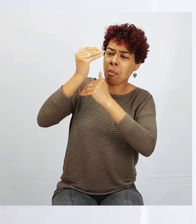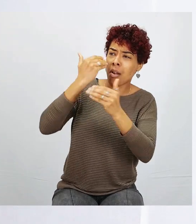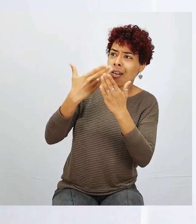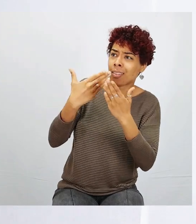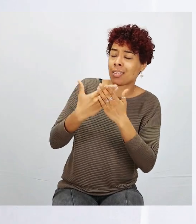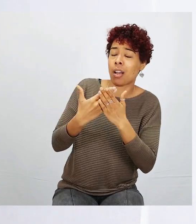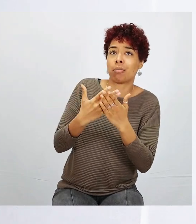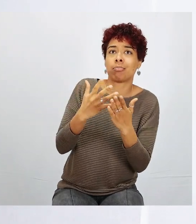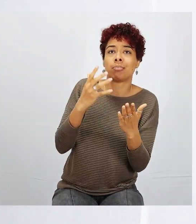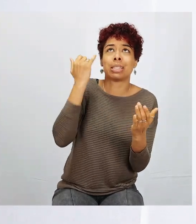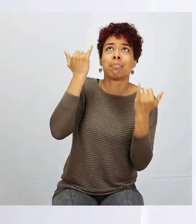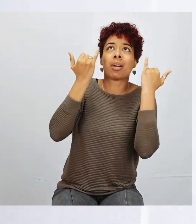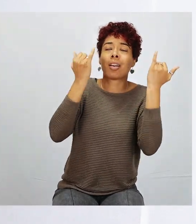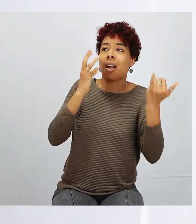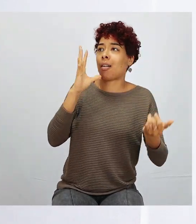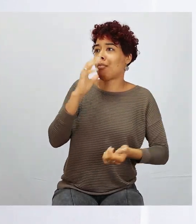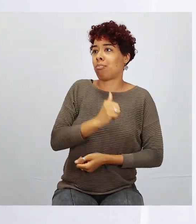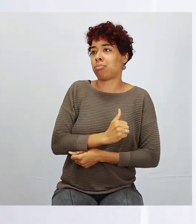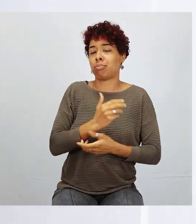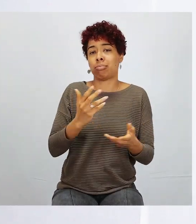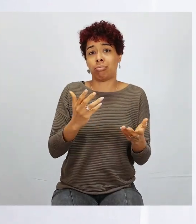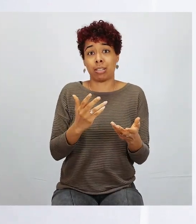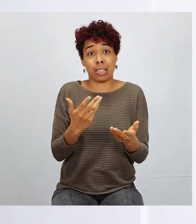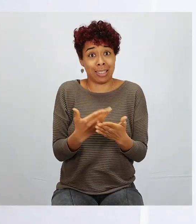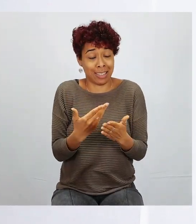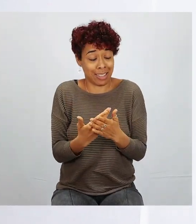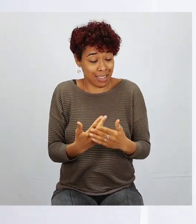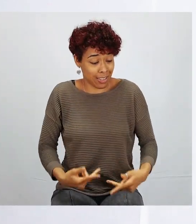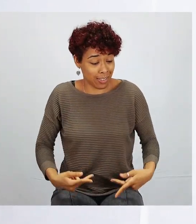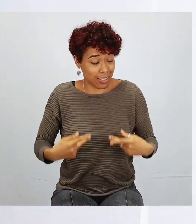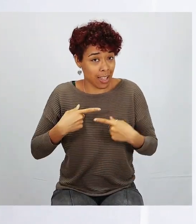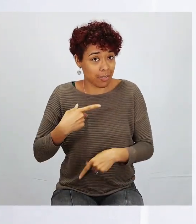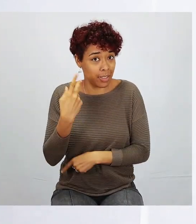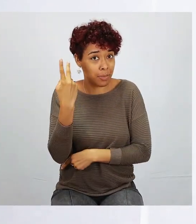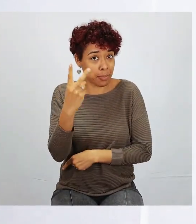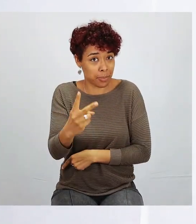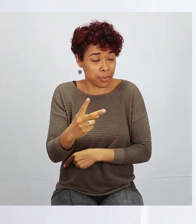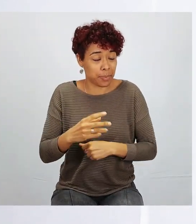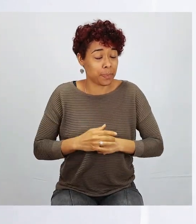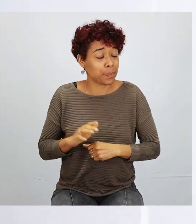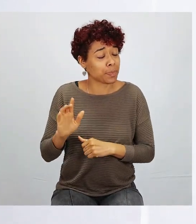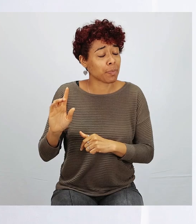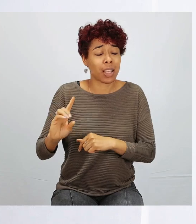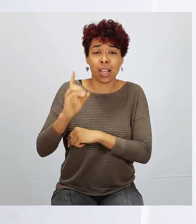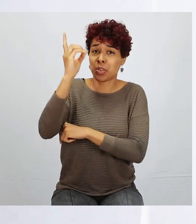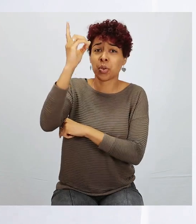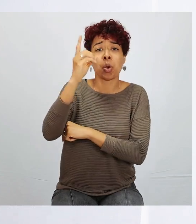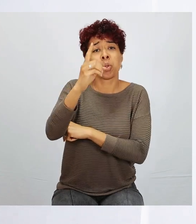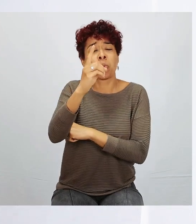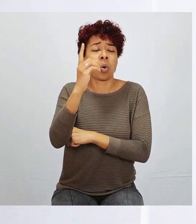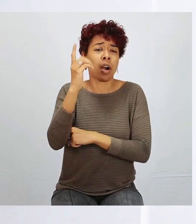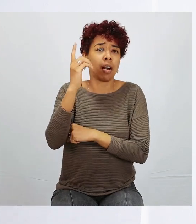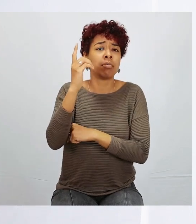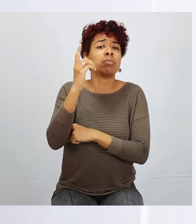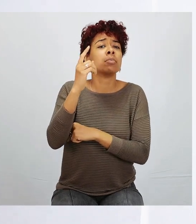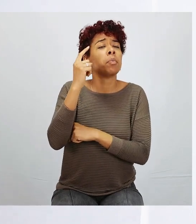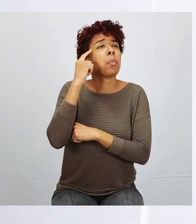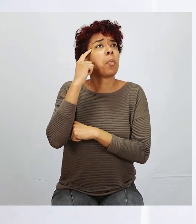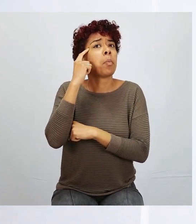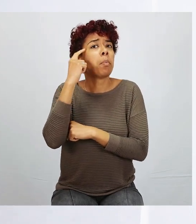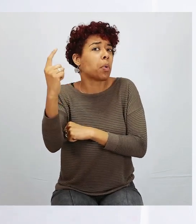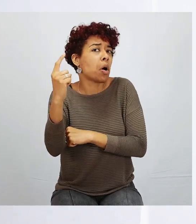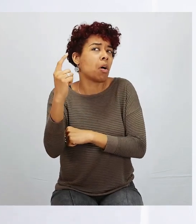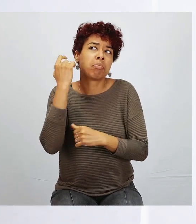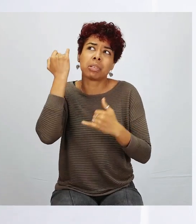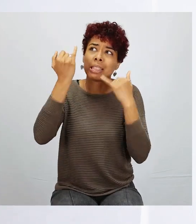celui-là. Et c'est ce qui se passe dans ta vie, mon frère, ma sœur. Dieu va au-delà de ce que tu